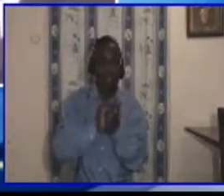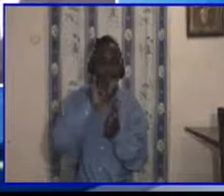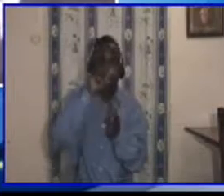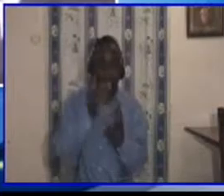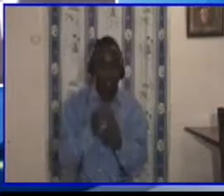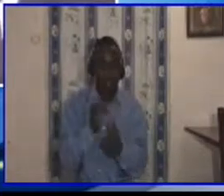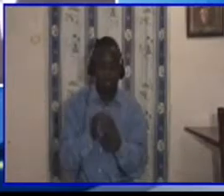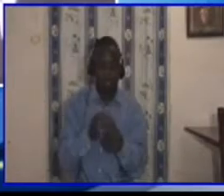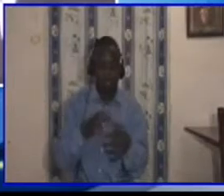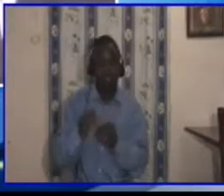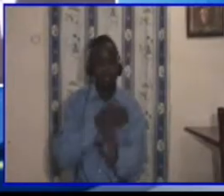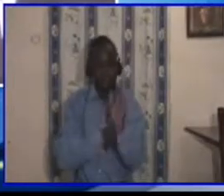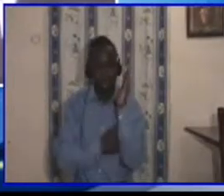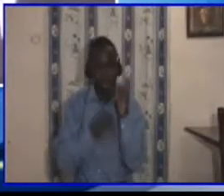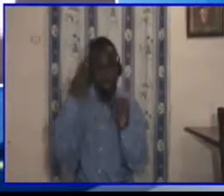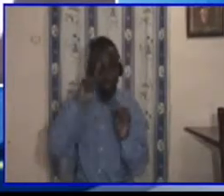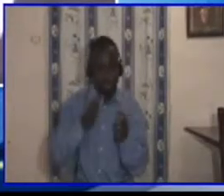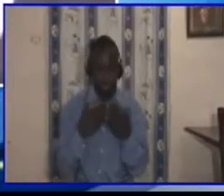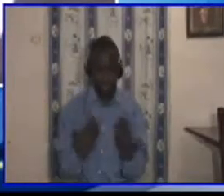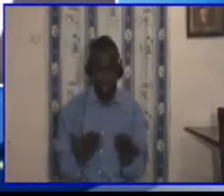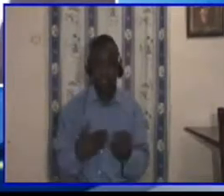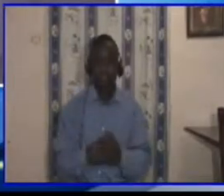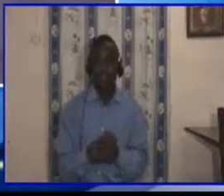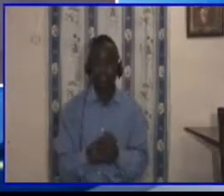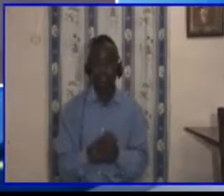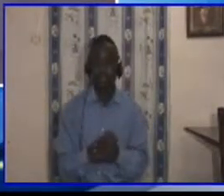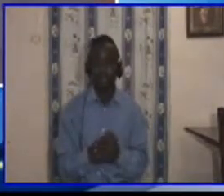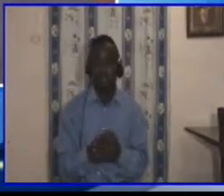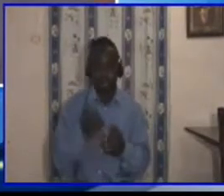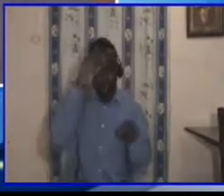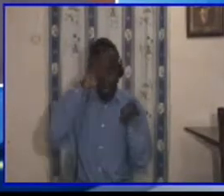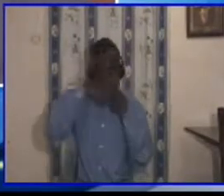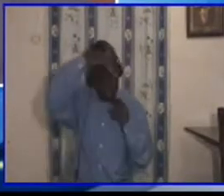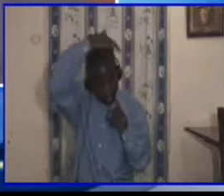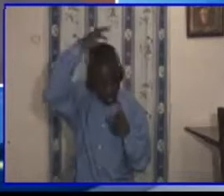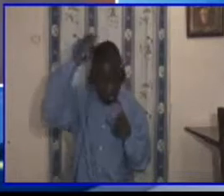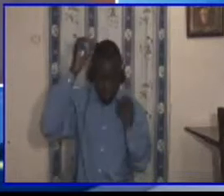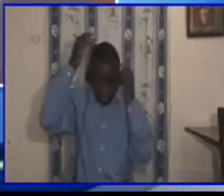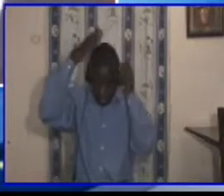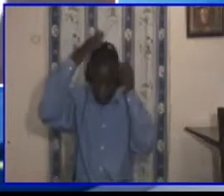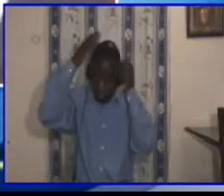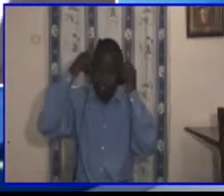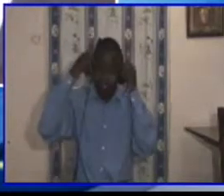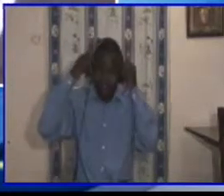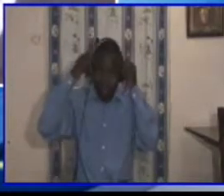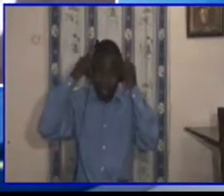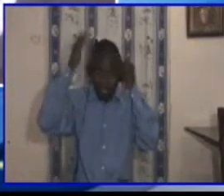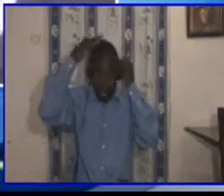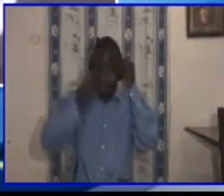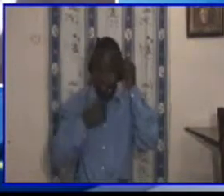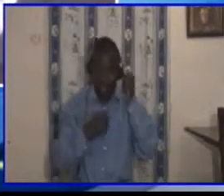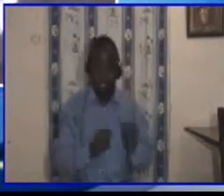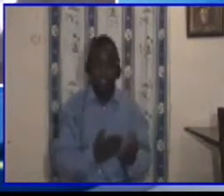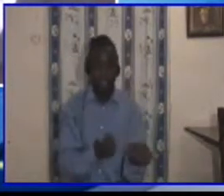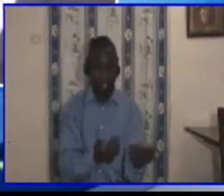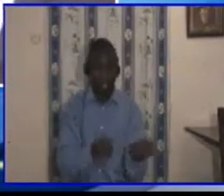promessa per questo giorno ed egli disse aspetta con la